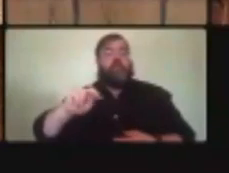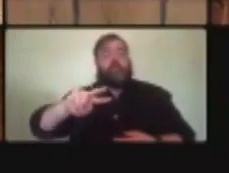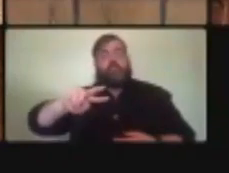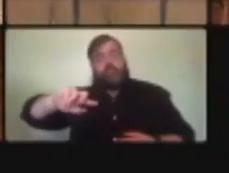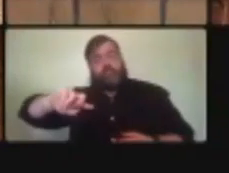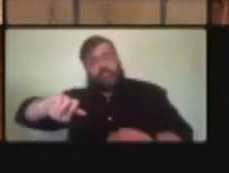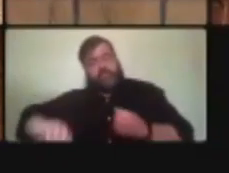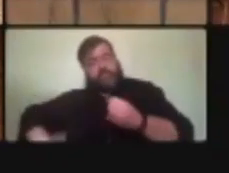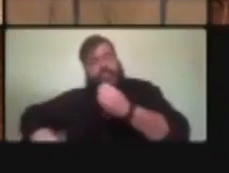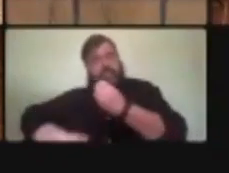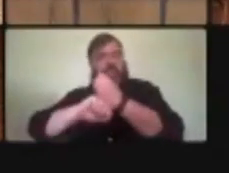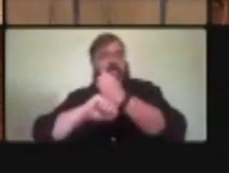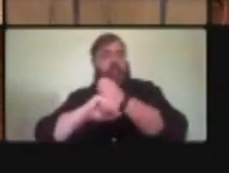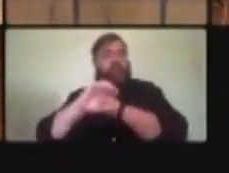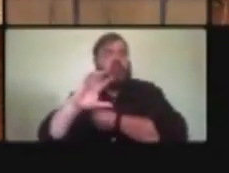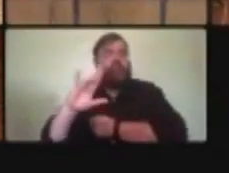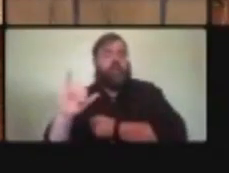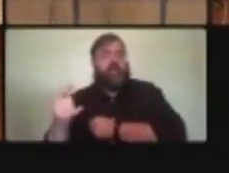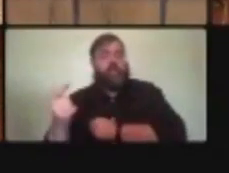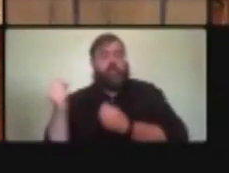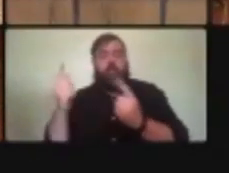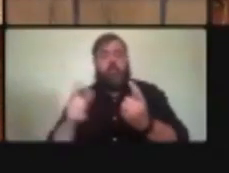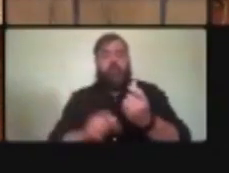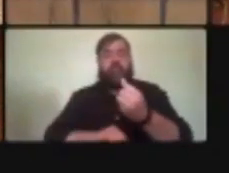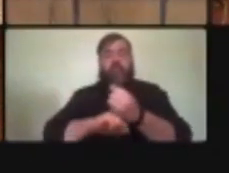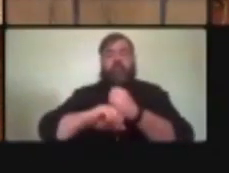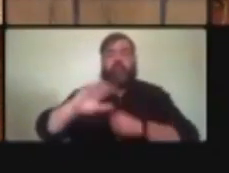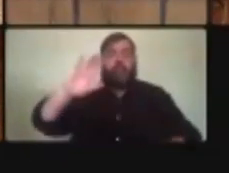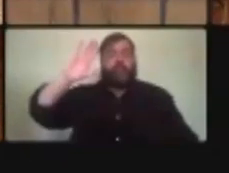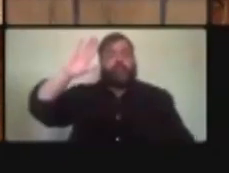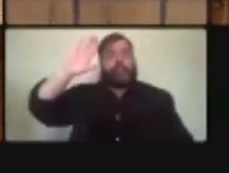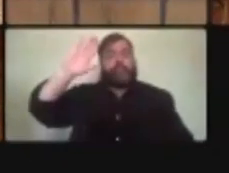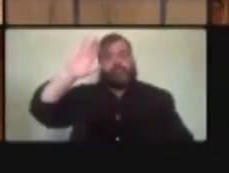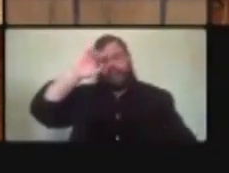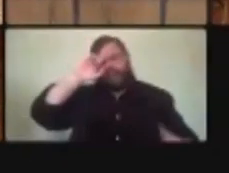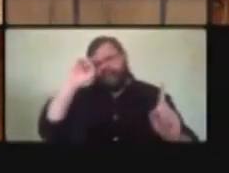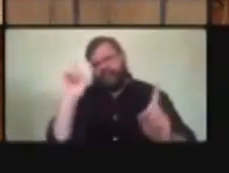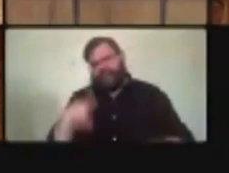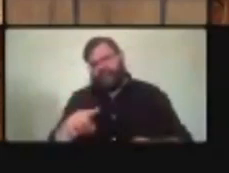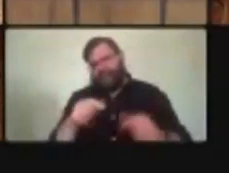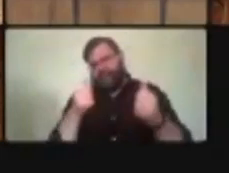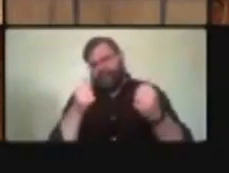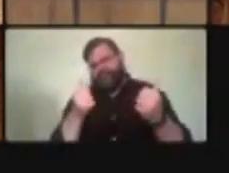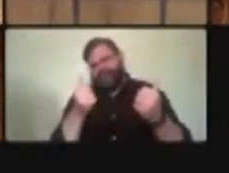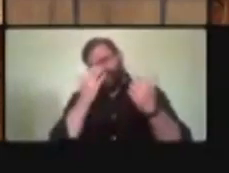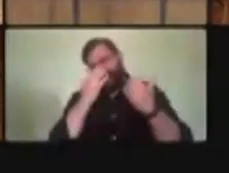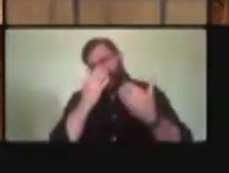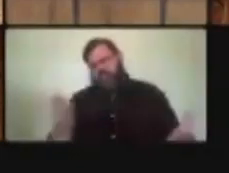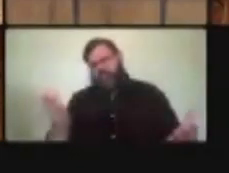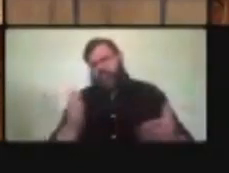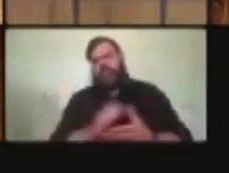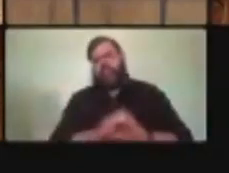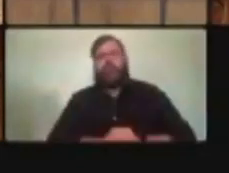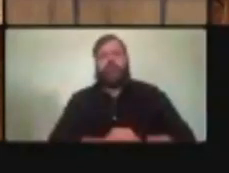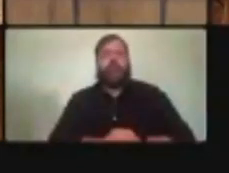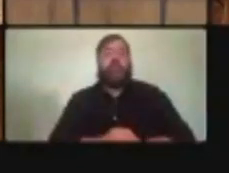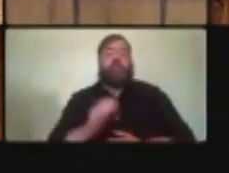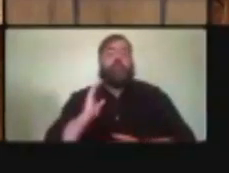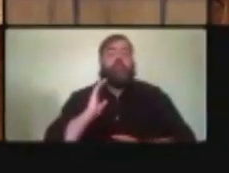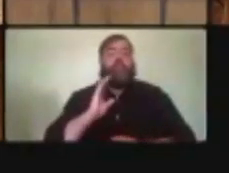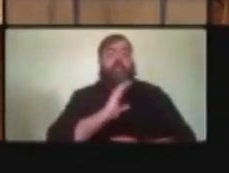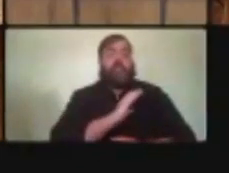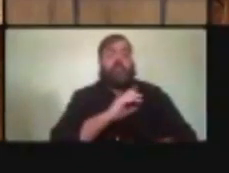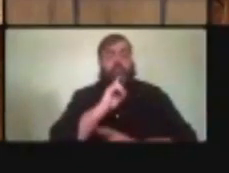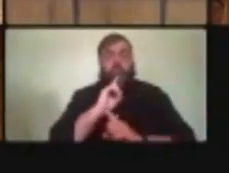Bwana Duncan ambaye ameungwa mkono na Bwana Craig, na sote tumekubaliana, kwa hivyo